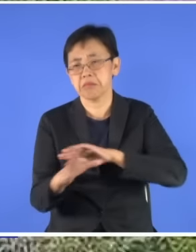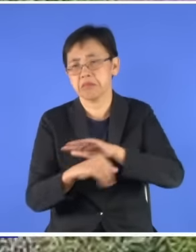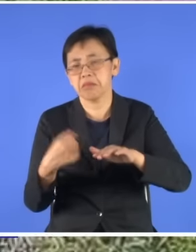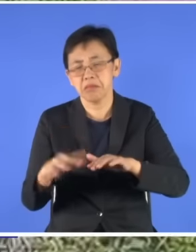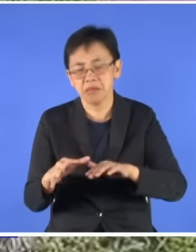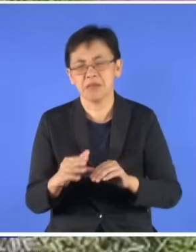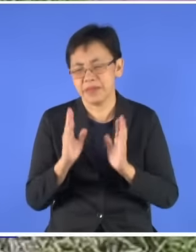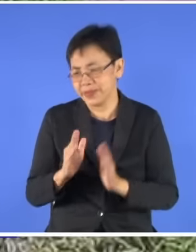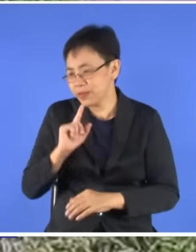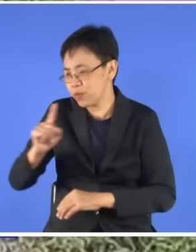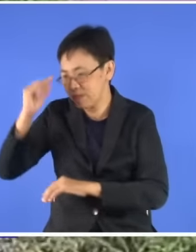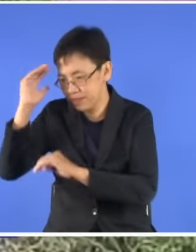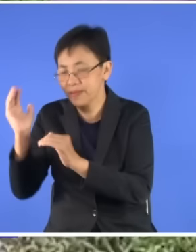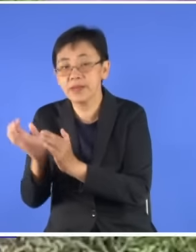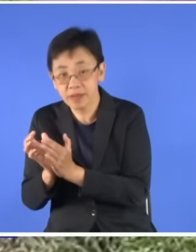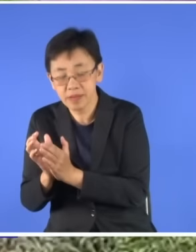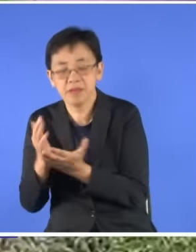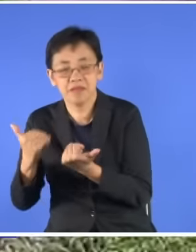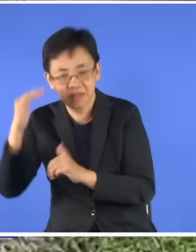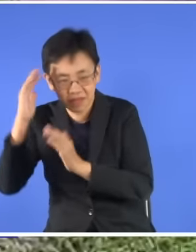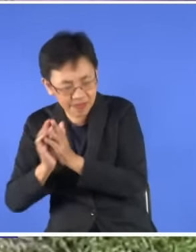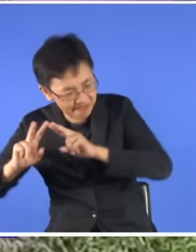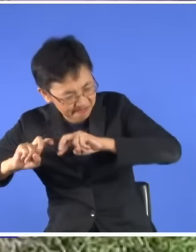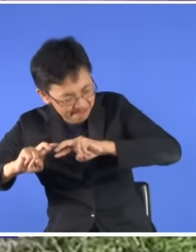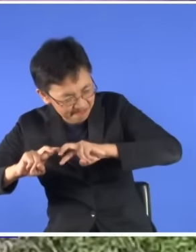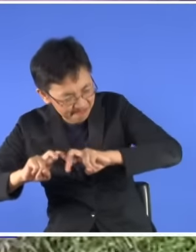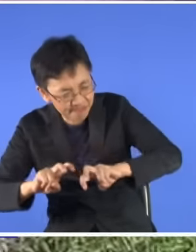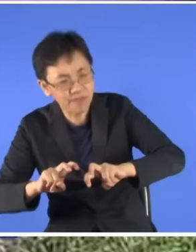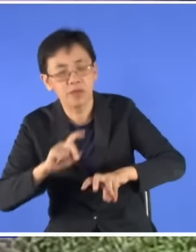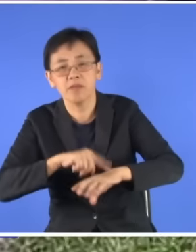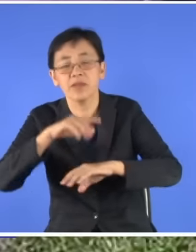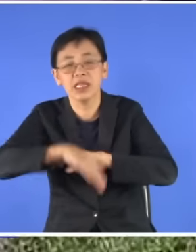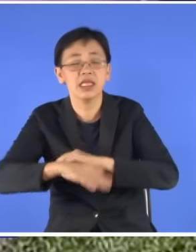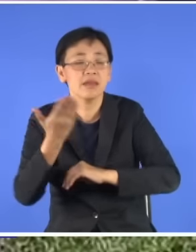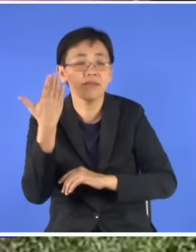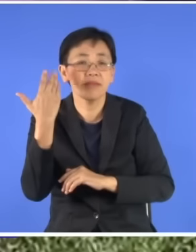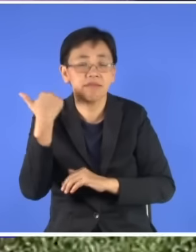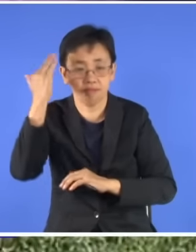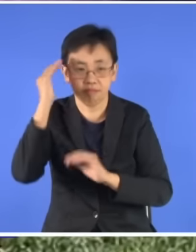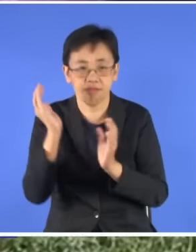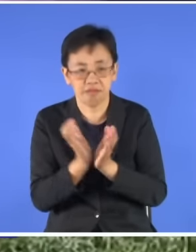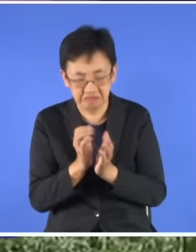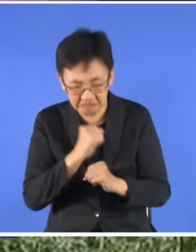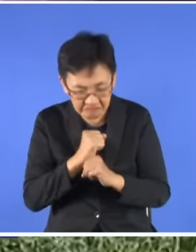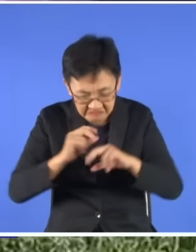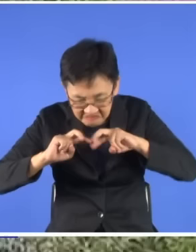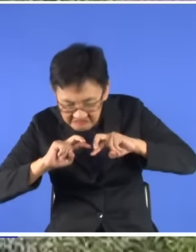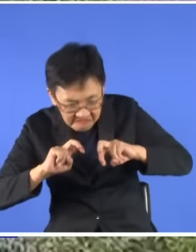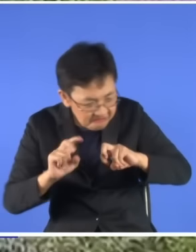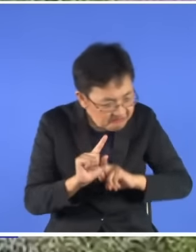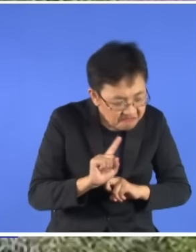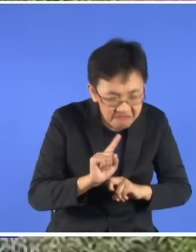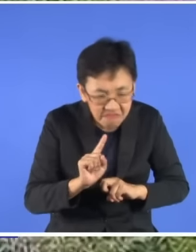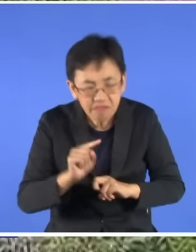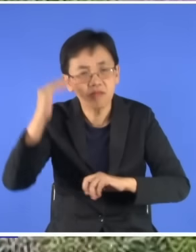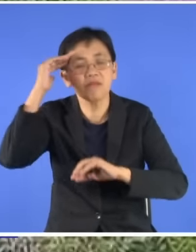แจ้งความไว้ที่โรงพักล่าสุดครับเนี่ยเมื่อตอนเย็นของเมื่อวานนี้นะตำรวจเนี่ยเขาทำงานนะครับตำรวจโรง